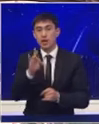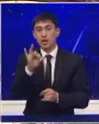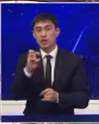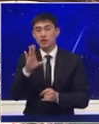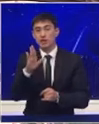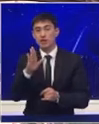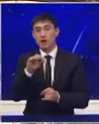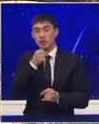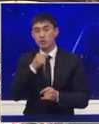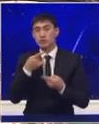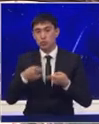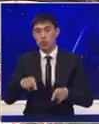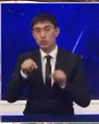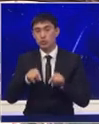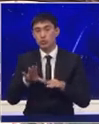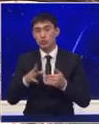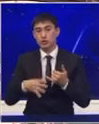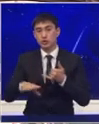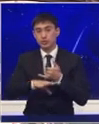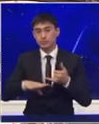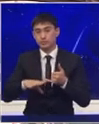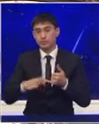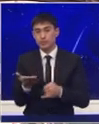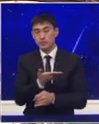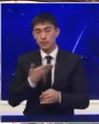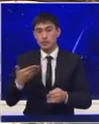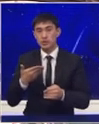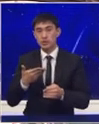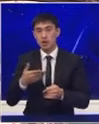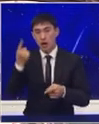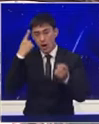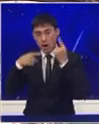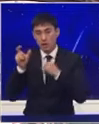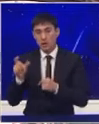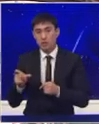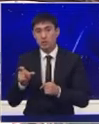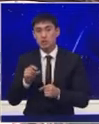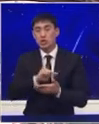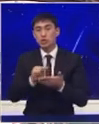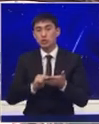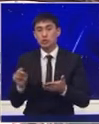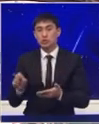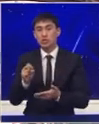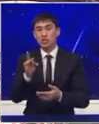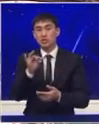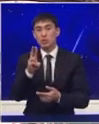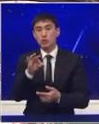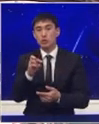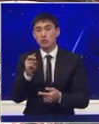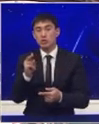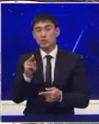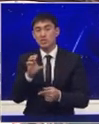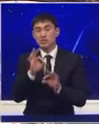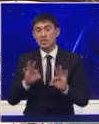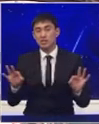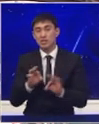шыққан сол сияқты сол кісілердің ізбастарын басып келе жатқан біздің ақын ағамыз жазушы драматург сазгер